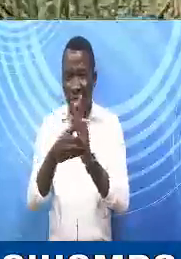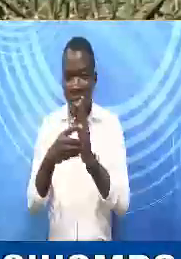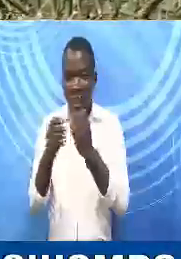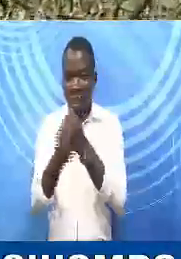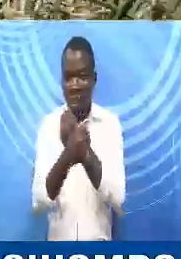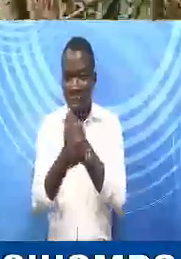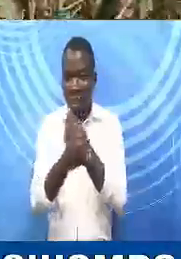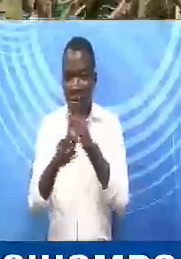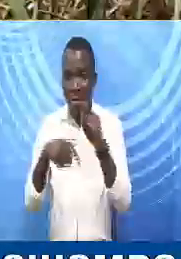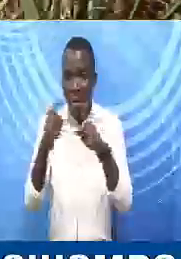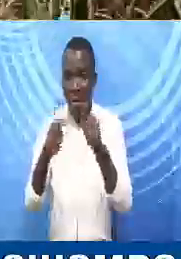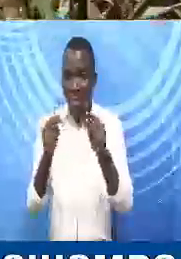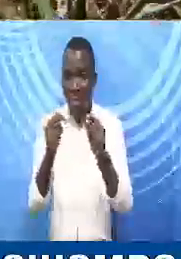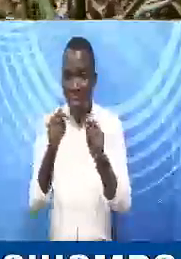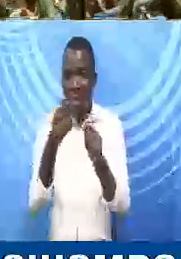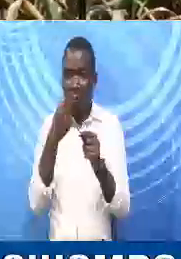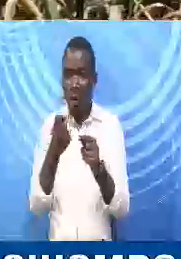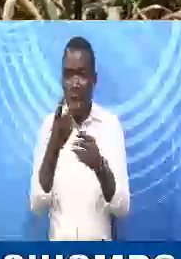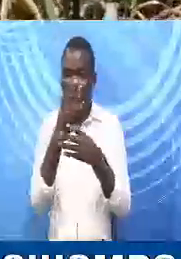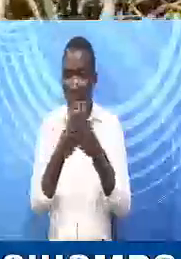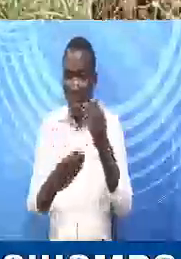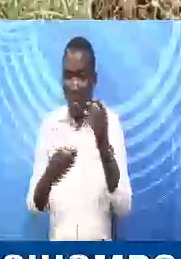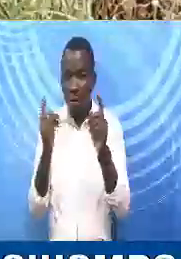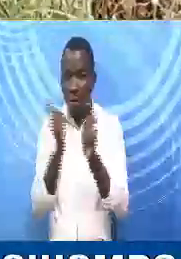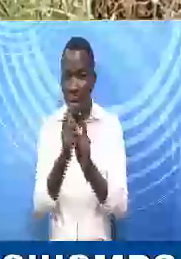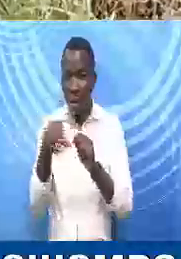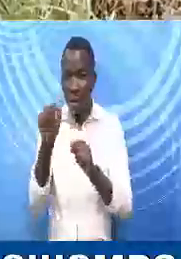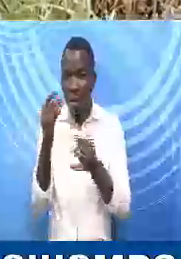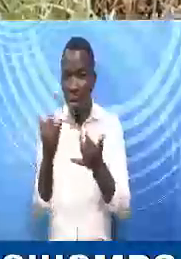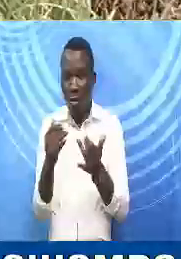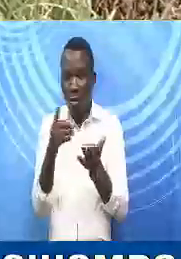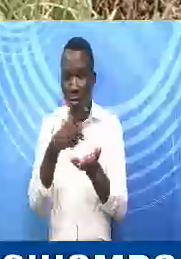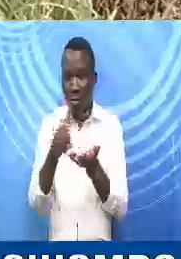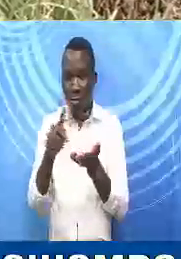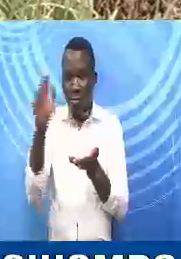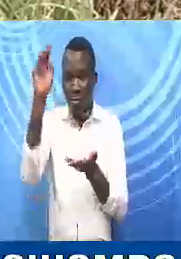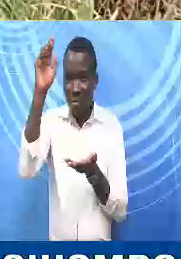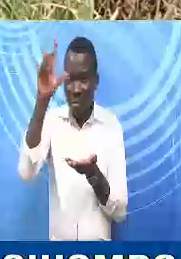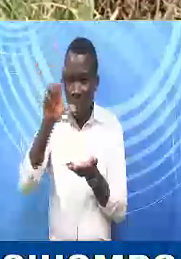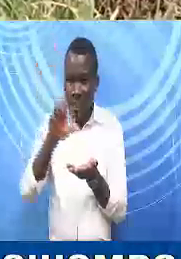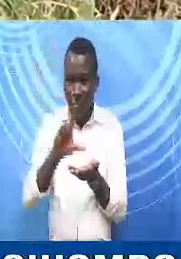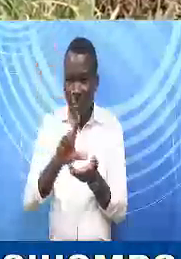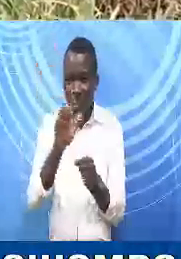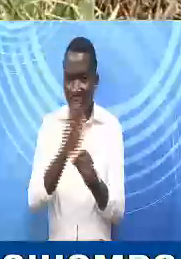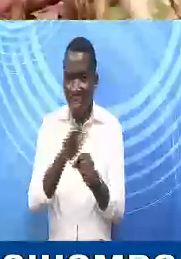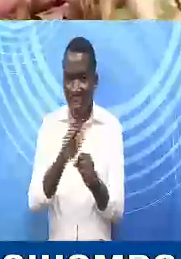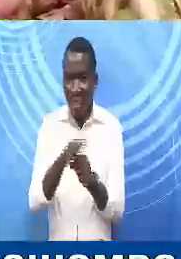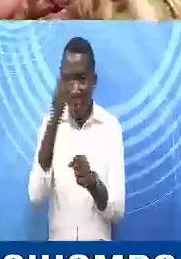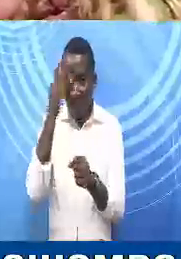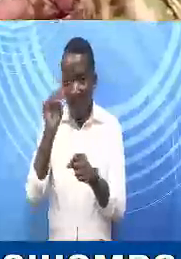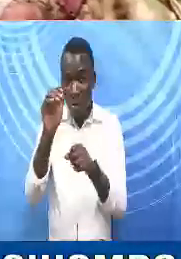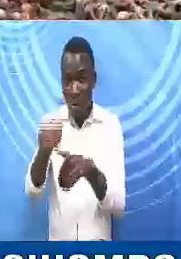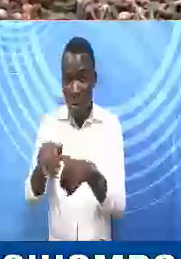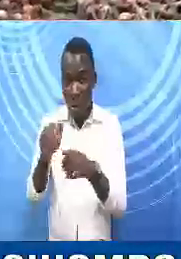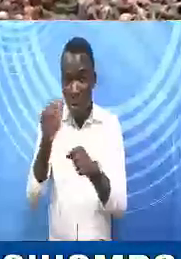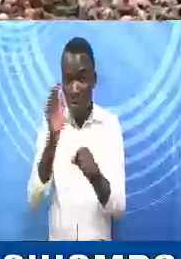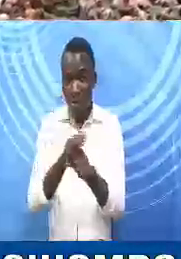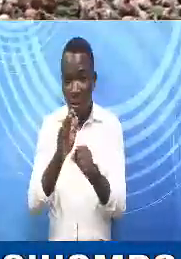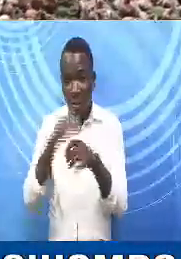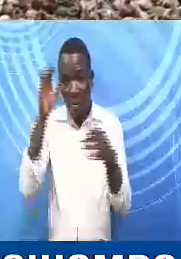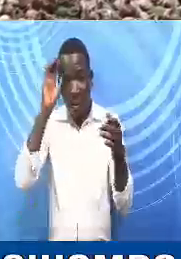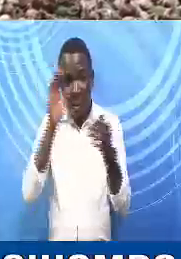kubura isoko ry'umusaruro wabo ku buryo ngo kugeza ubu ibiciro byamanutse cyane ku kigero kitigeze kibaho, dore ko ngo bari babihinze ku bwinshi bizeye ko bizabateza imbere